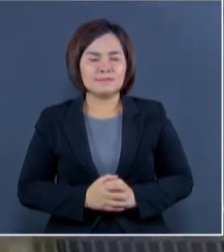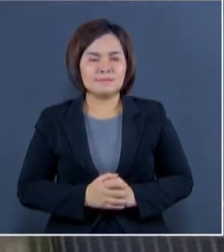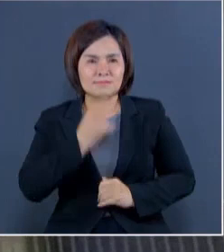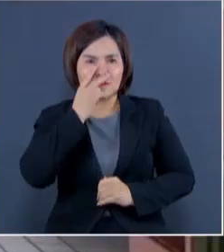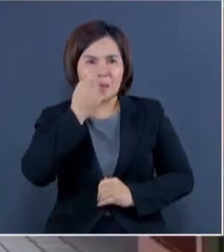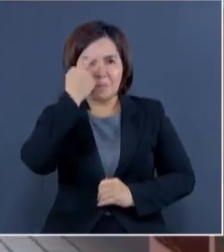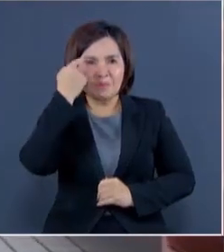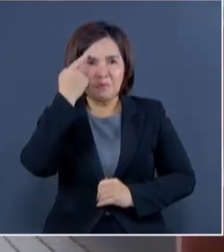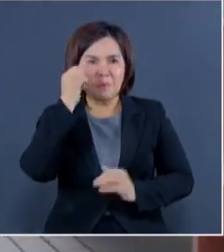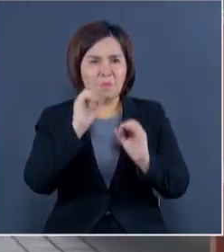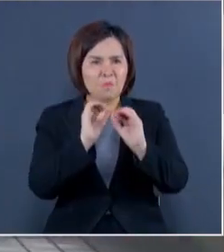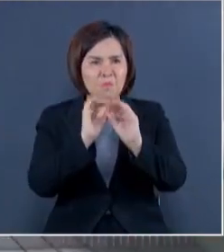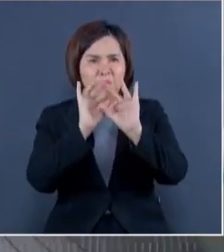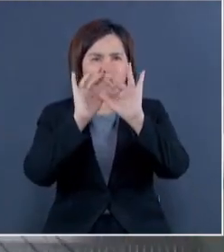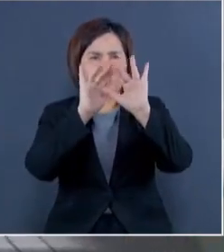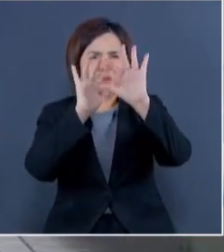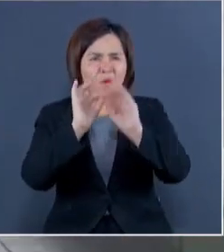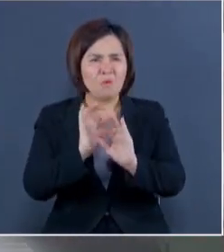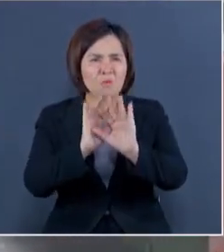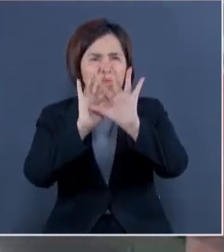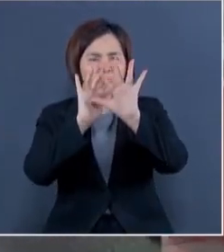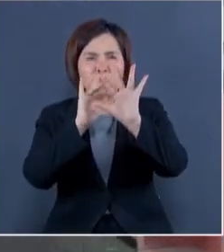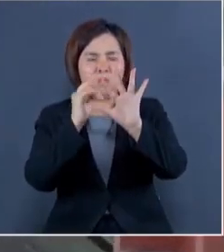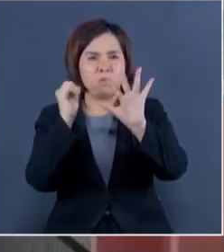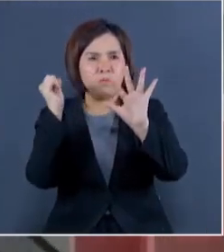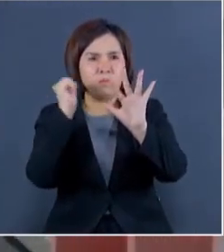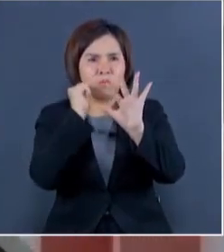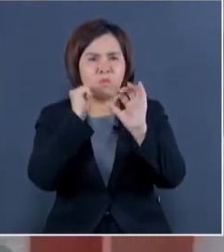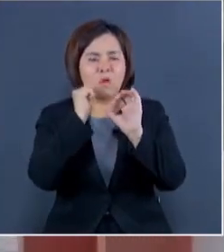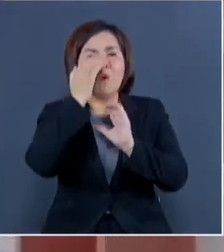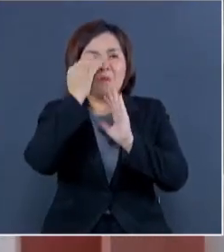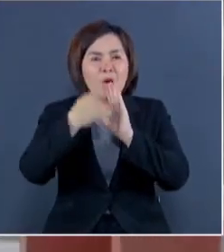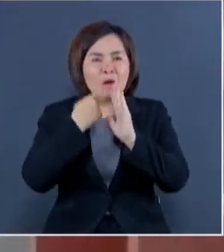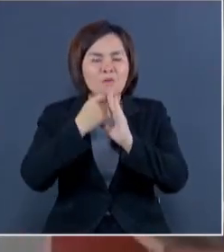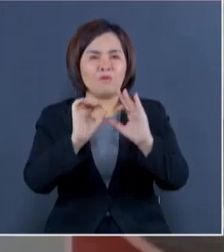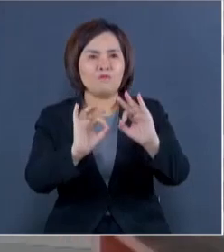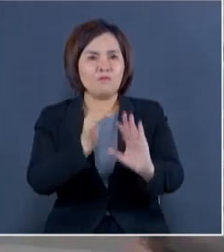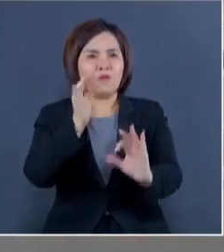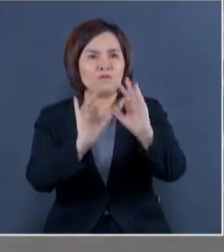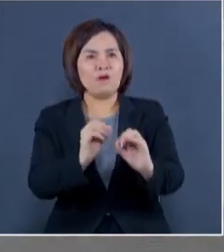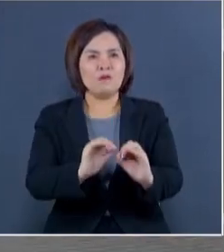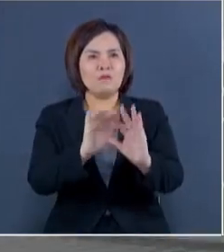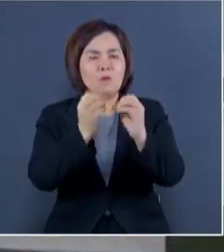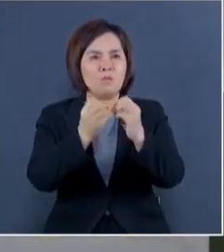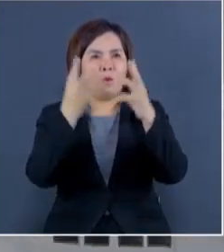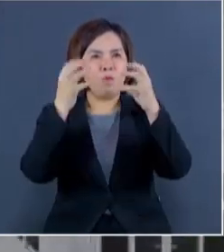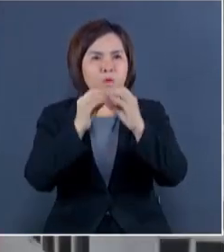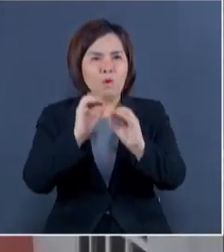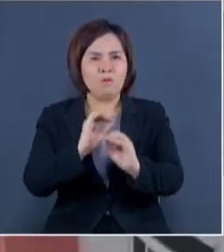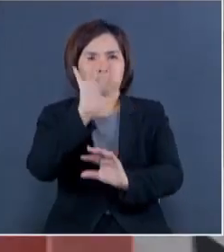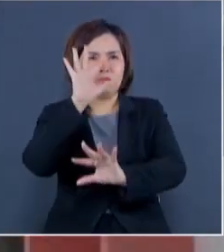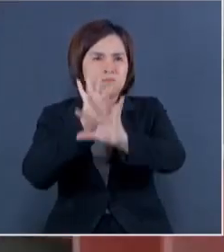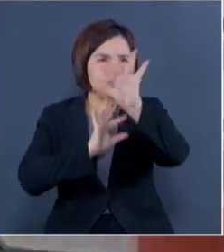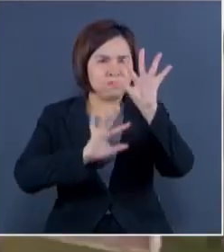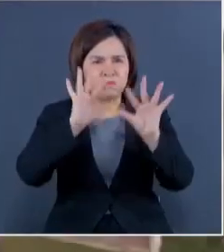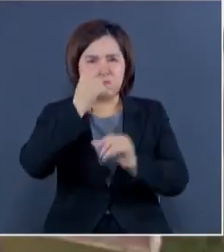ควันนี่ดำหนาทึบน่ากลัวนะครับเปลวเพลิงที่ลุกไหม้แล้วก็พวยพุ่งขึ้นไปเต็มท้องฟ้ามองเห็น